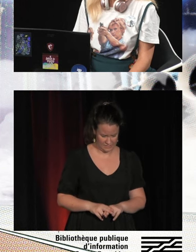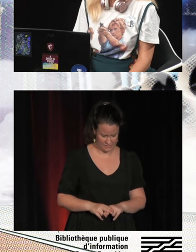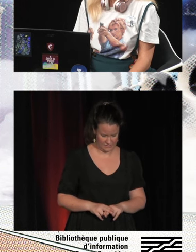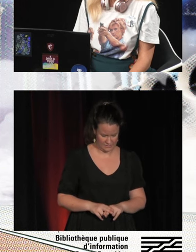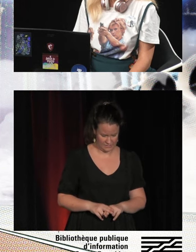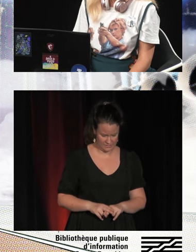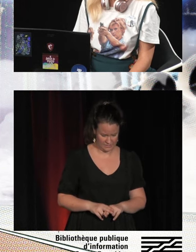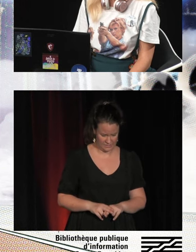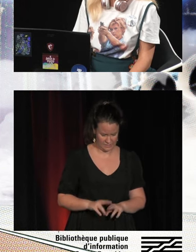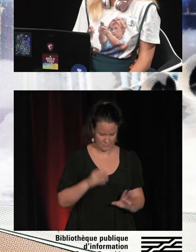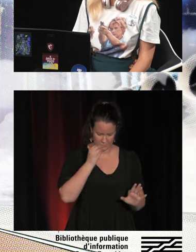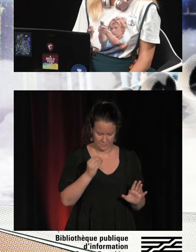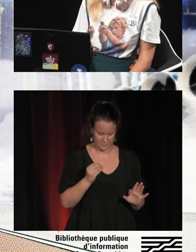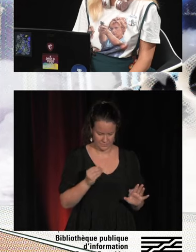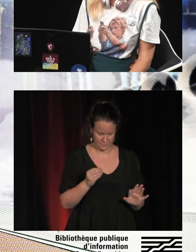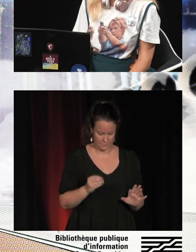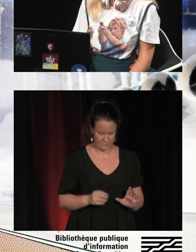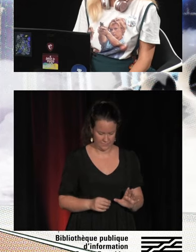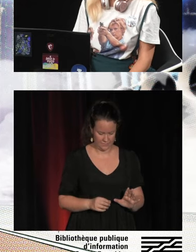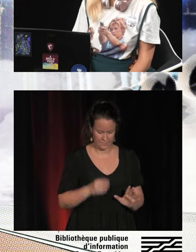Si je le bloque là, ouais, très bien.